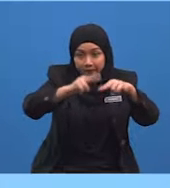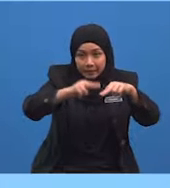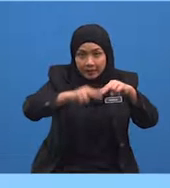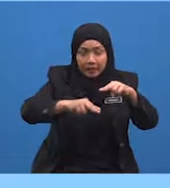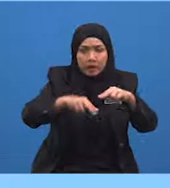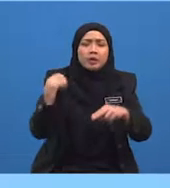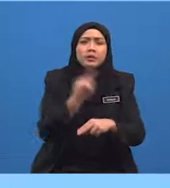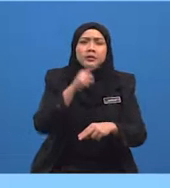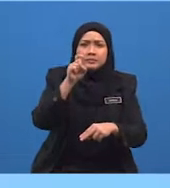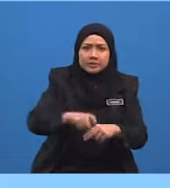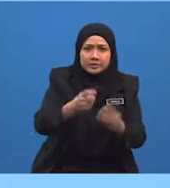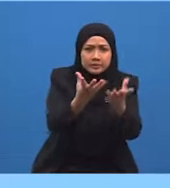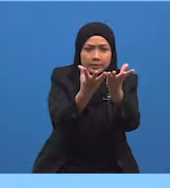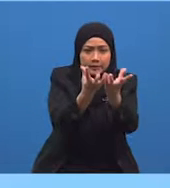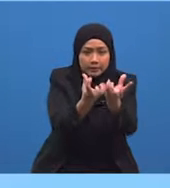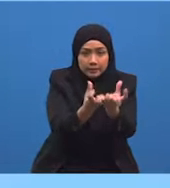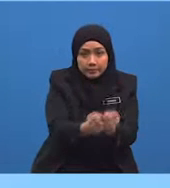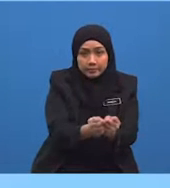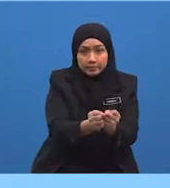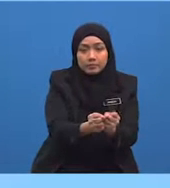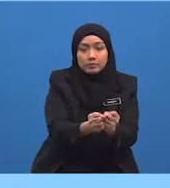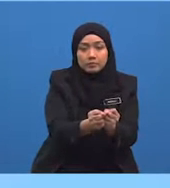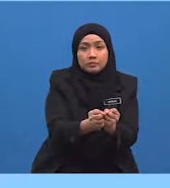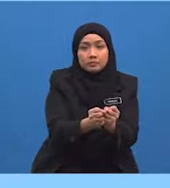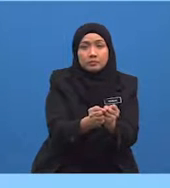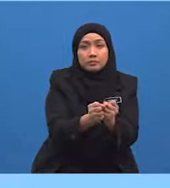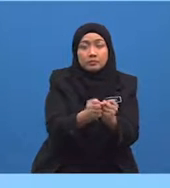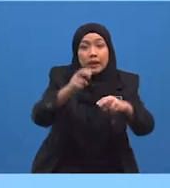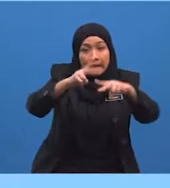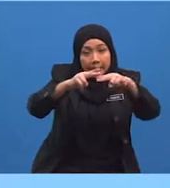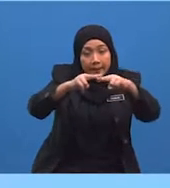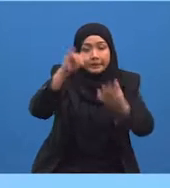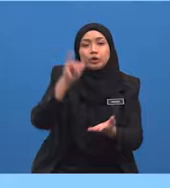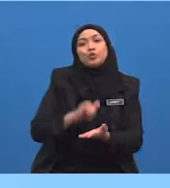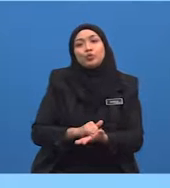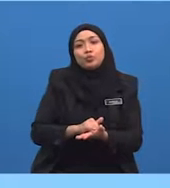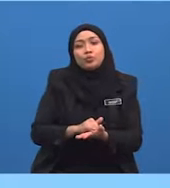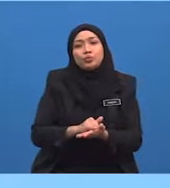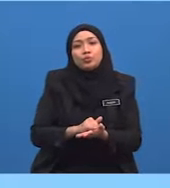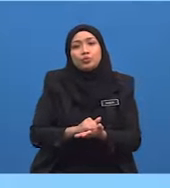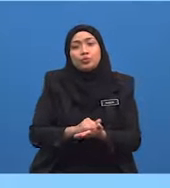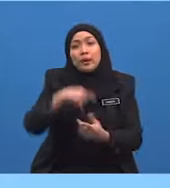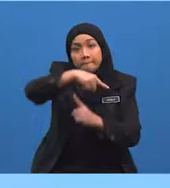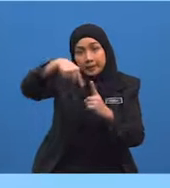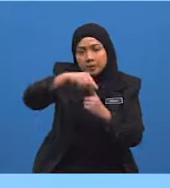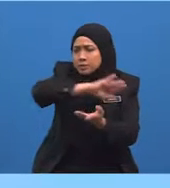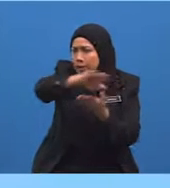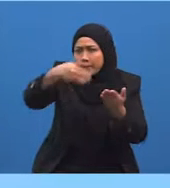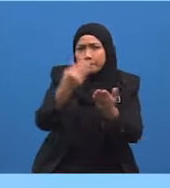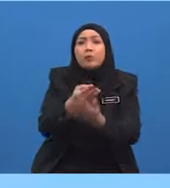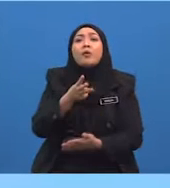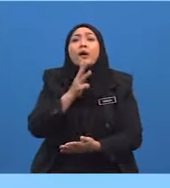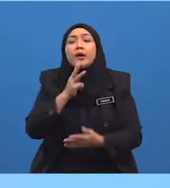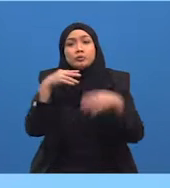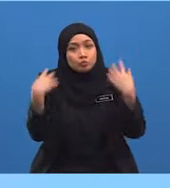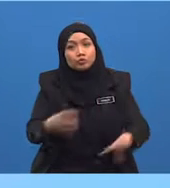hendaklah menyejatkan larutan garam tersebut. Apabila semua air telah tersejat,